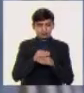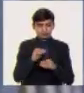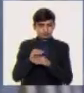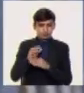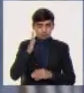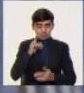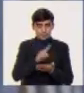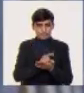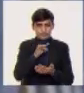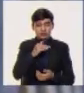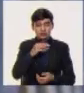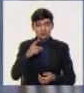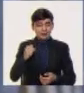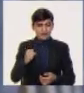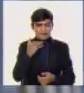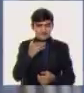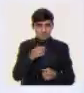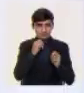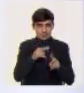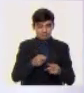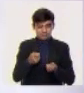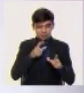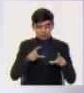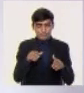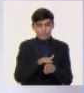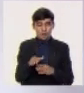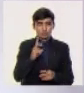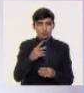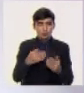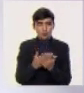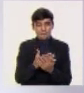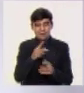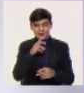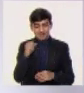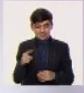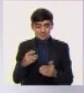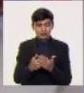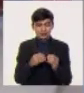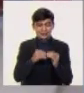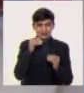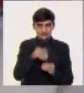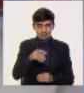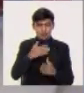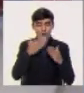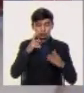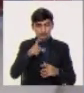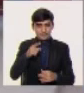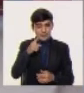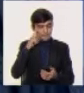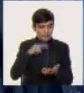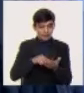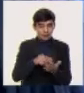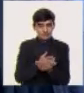представители отдела жкх добавили что полностью отключить абонентов к новой ogres а это больше десяти тысяч человек они планируют до